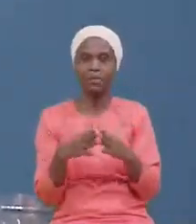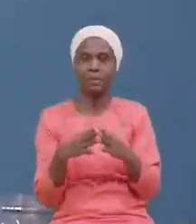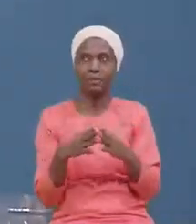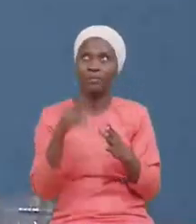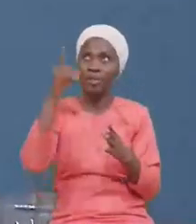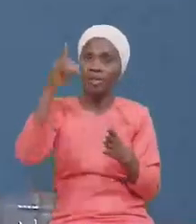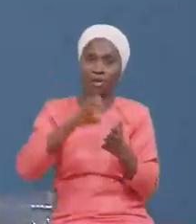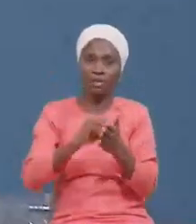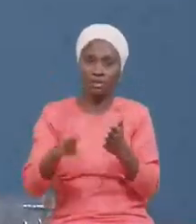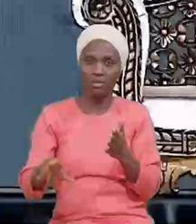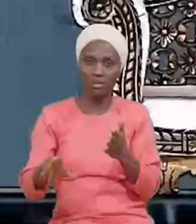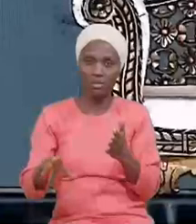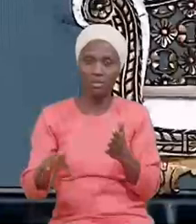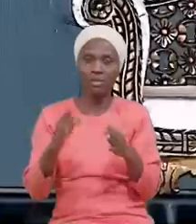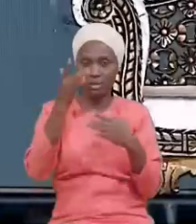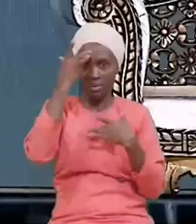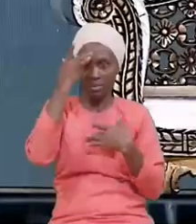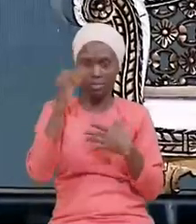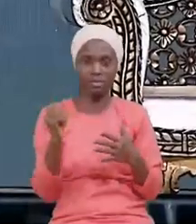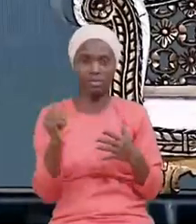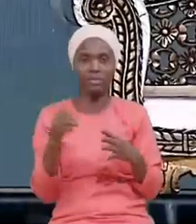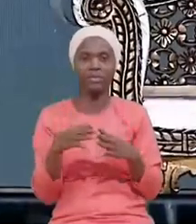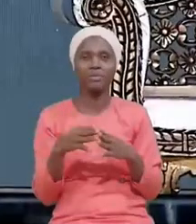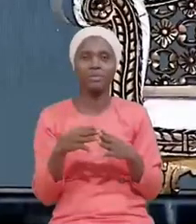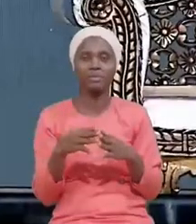Et il a ôté les maladies, les infirmités.